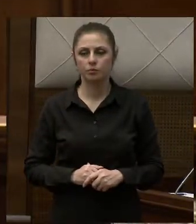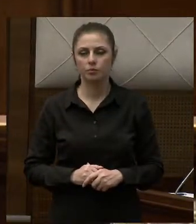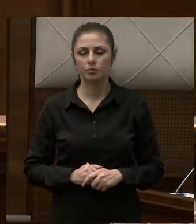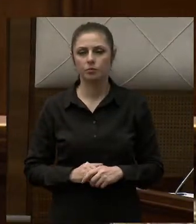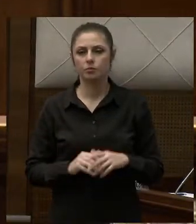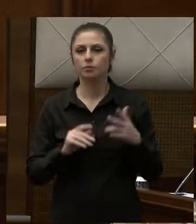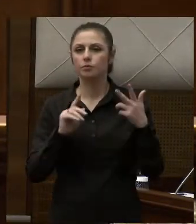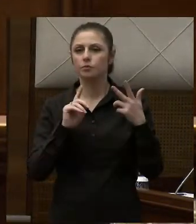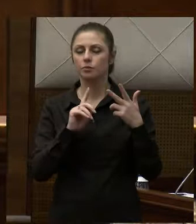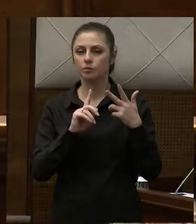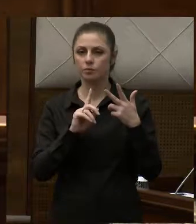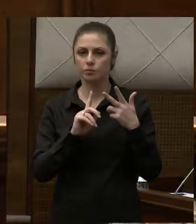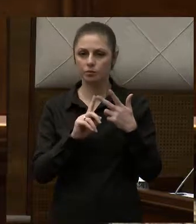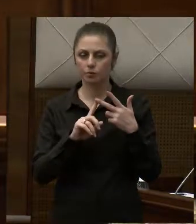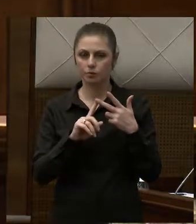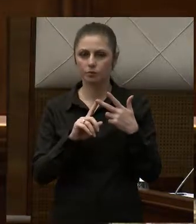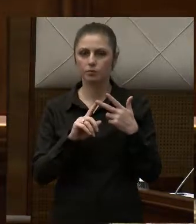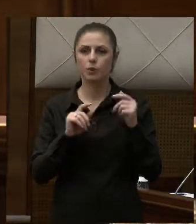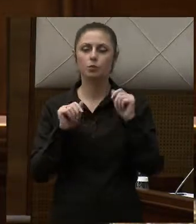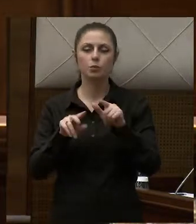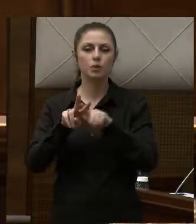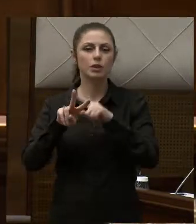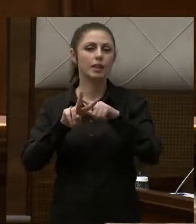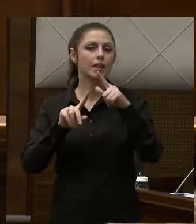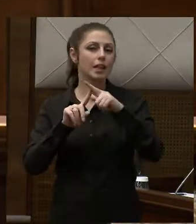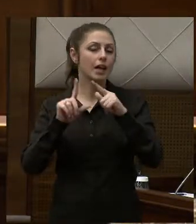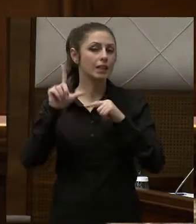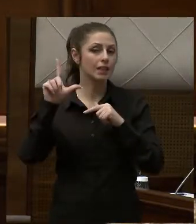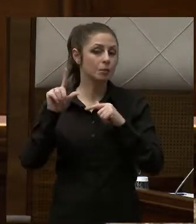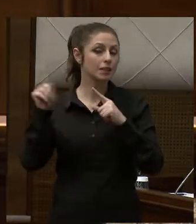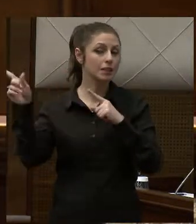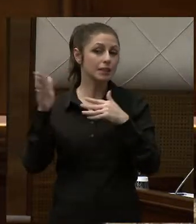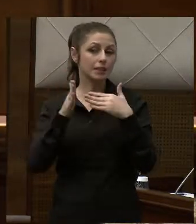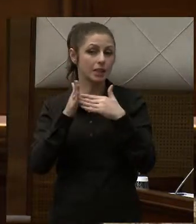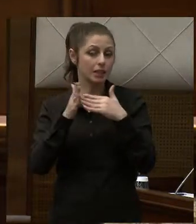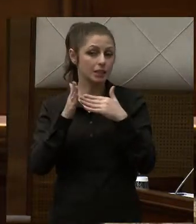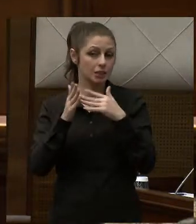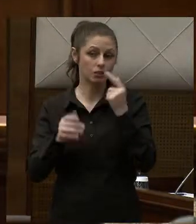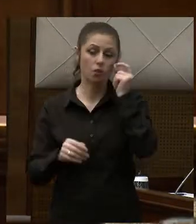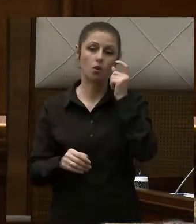3. Bu yat limanının danışmanları da özel